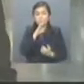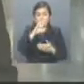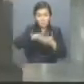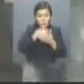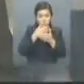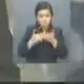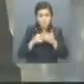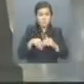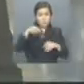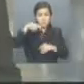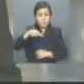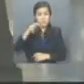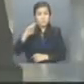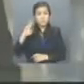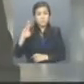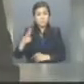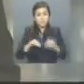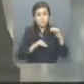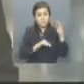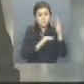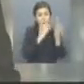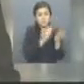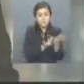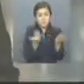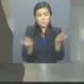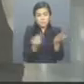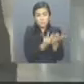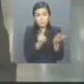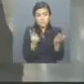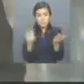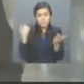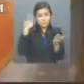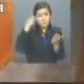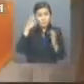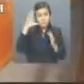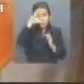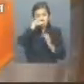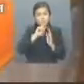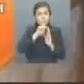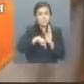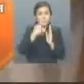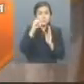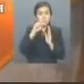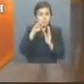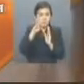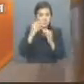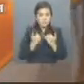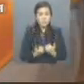นั้นนะคะก็คาดว่าในวันแรกนั้นน่าจะใช้เวลาอภิปรายกันไปจนถึงเวลา24นาฬิกาค่ะคุณพึ่งนภาค่ะ ขอบคุณคุณสวภาค่ะ